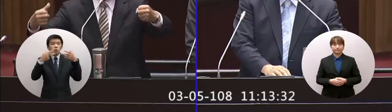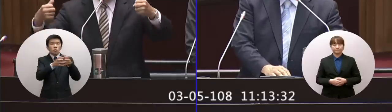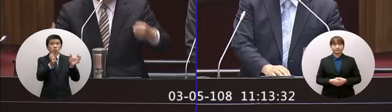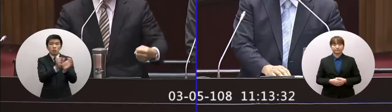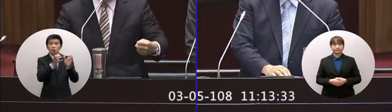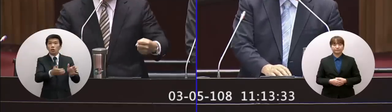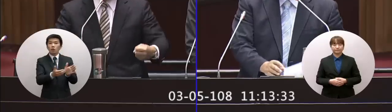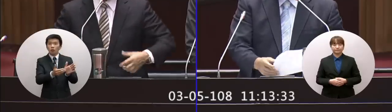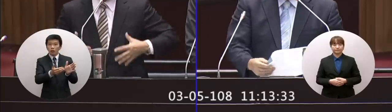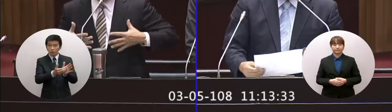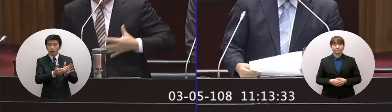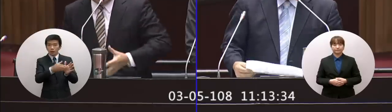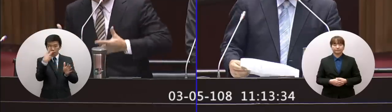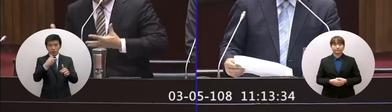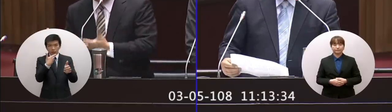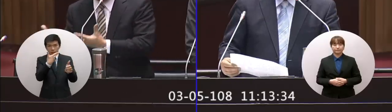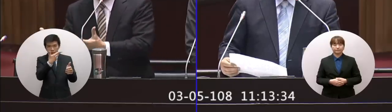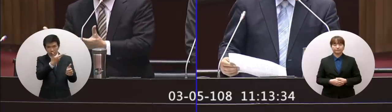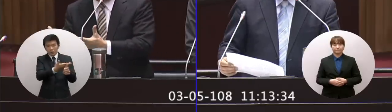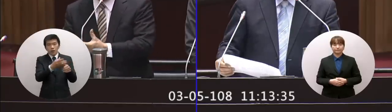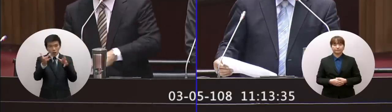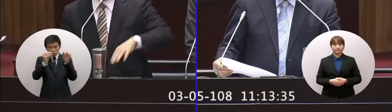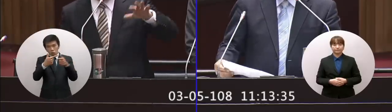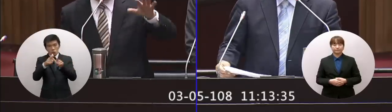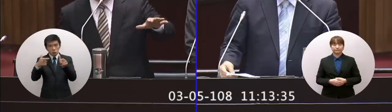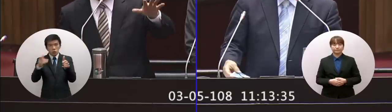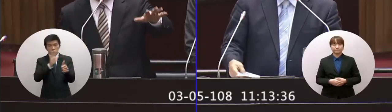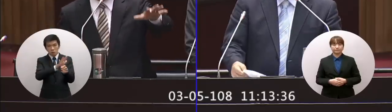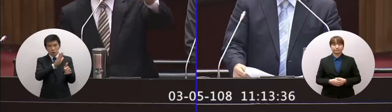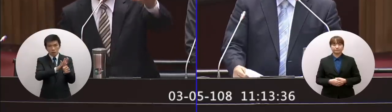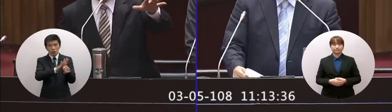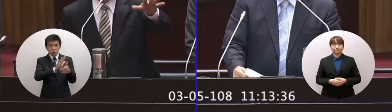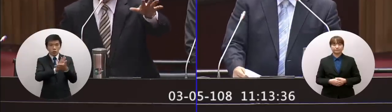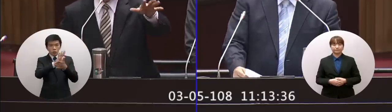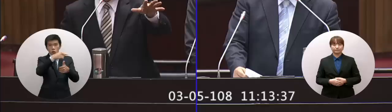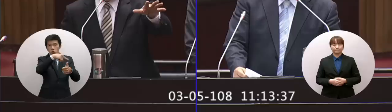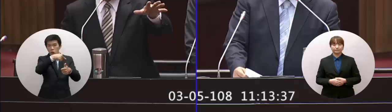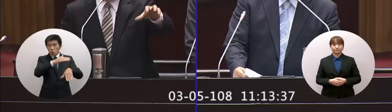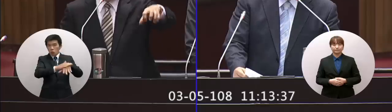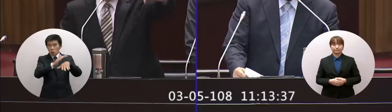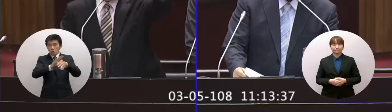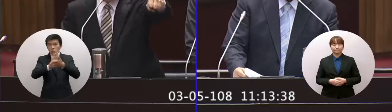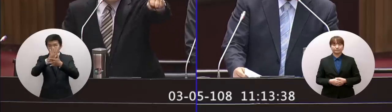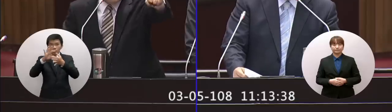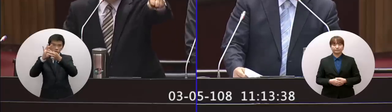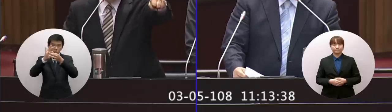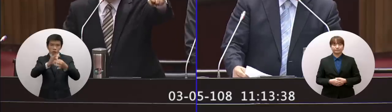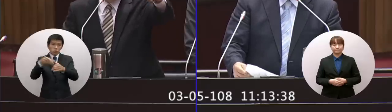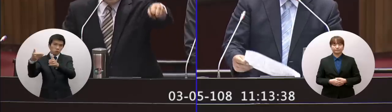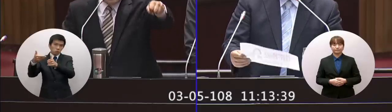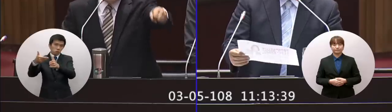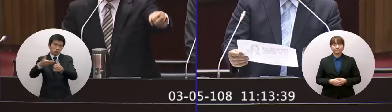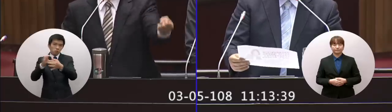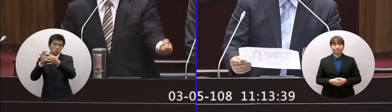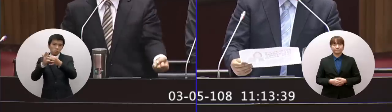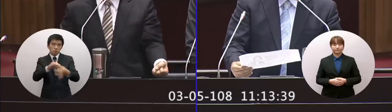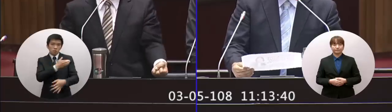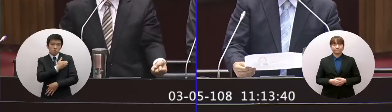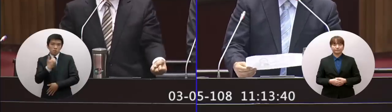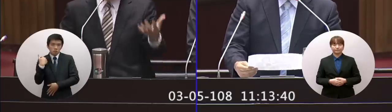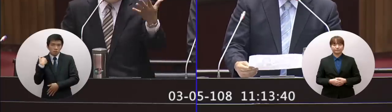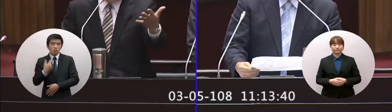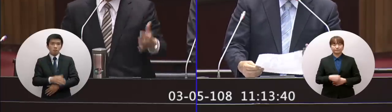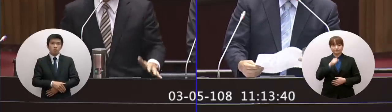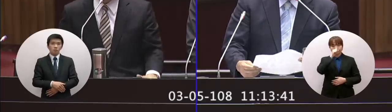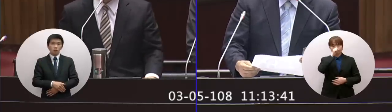真正有资源，然后培育人才，以后才能世世代代真的经营这个土